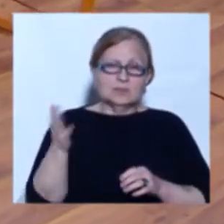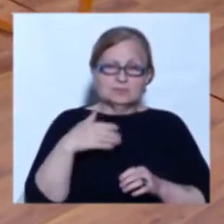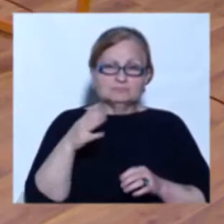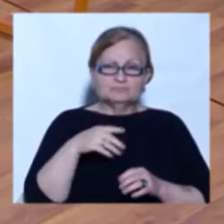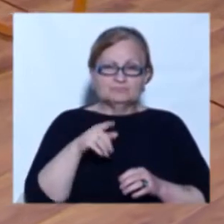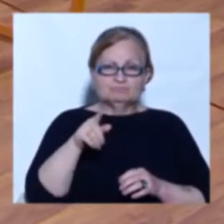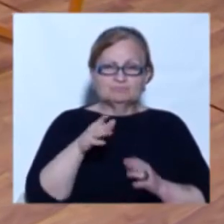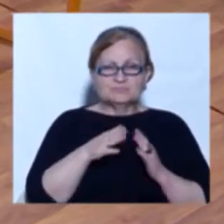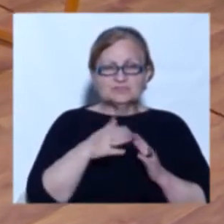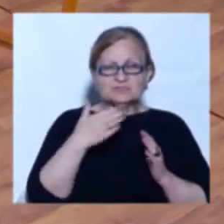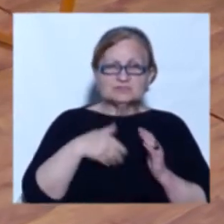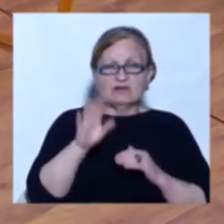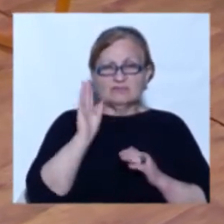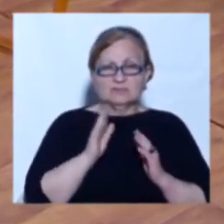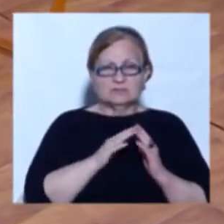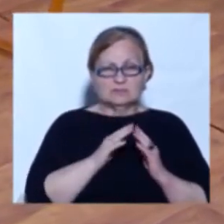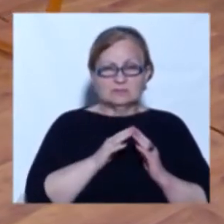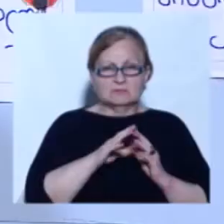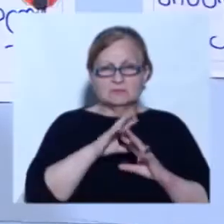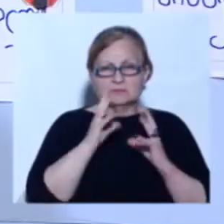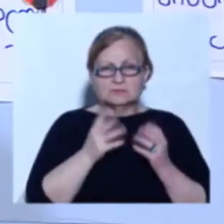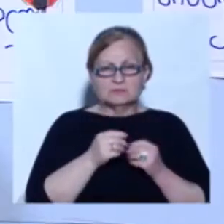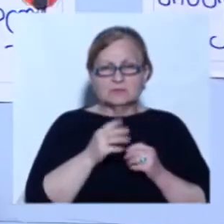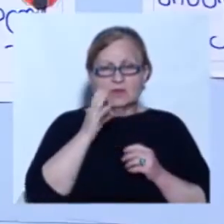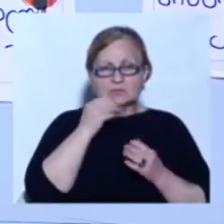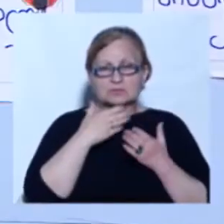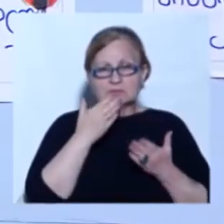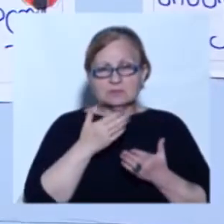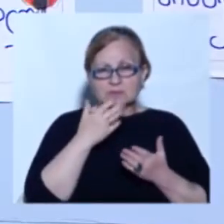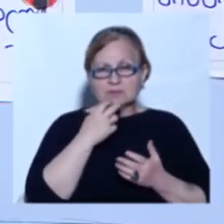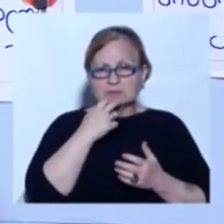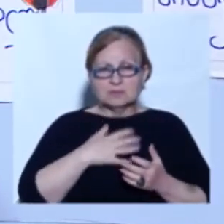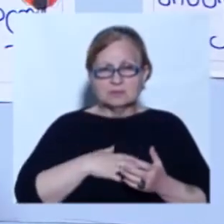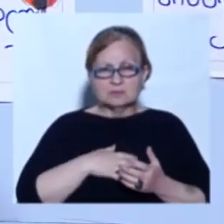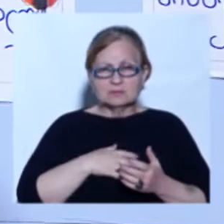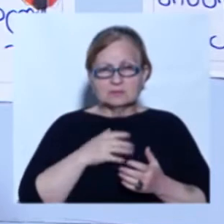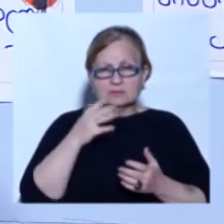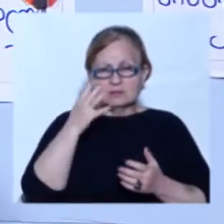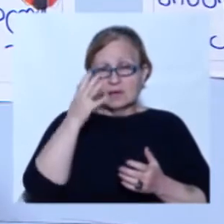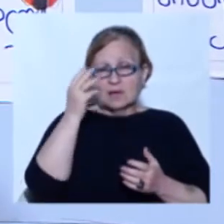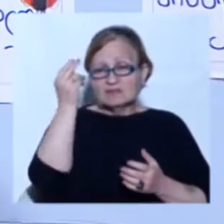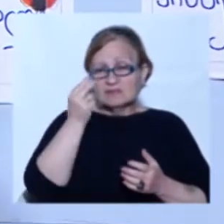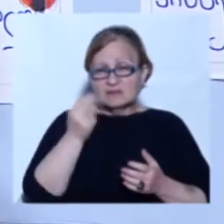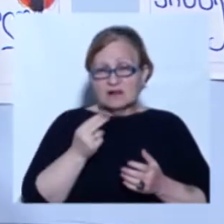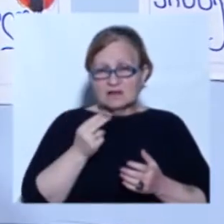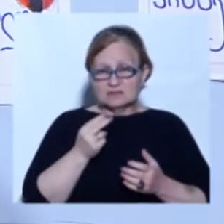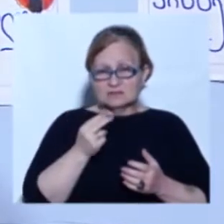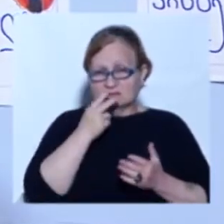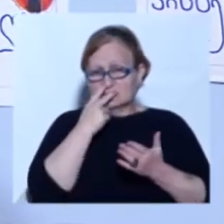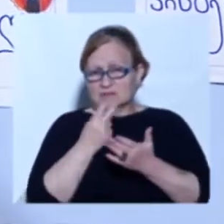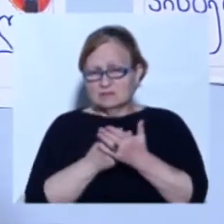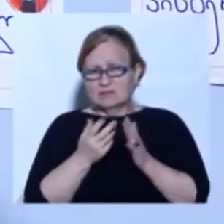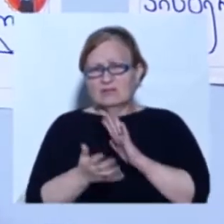შინისკენ გავწიოთ. Საერთოდ, როდესაც კითხულობთ კომიქსში, ნახატი გვეუბნება, ნახატზე